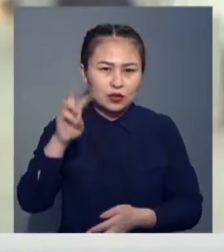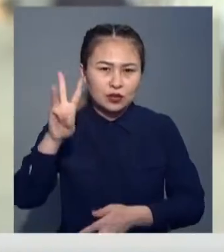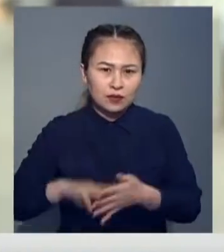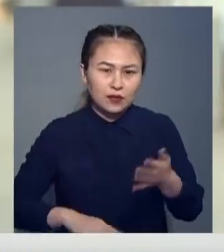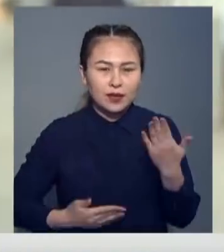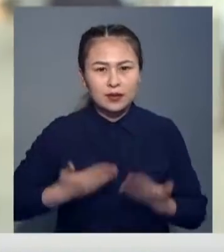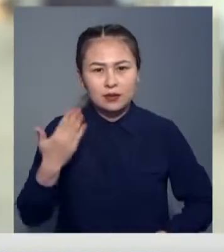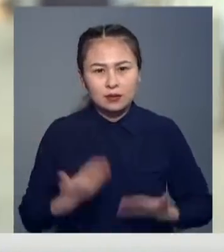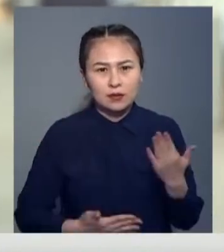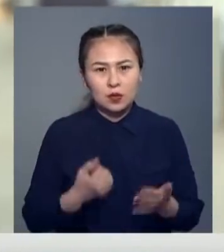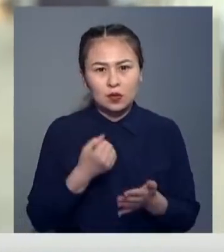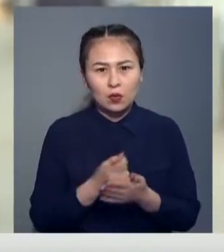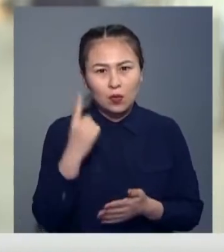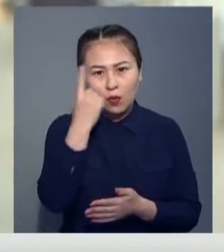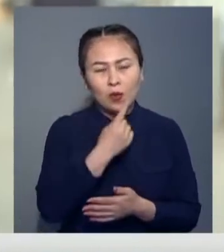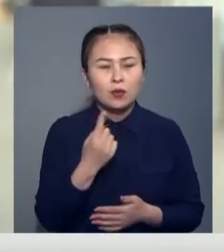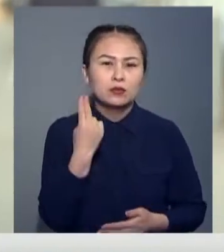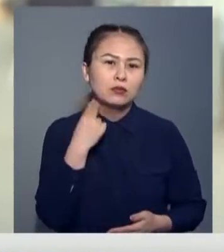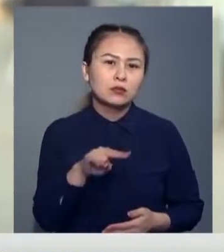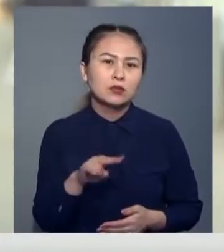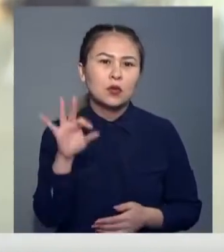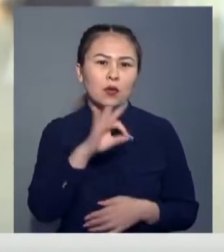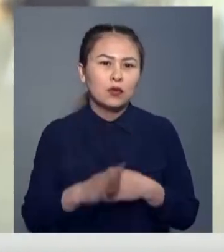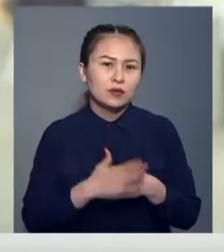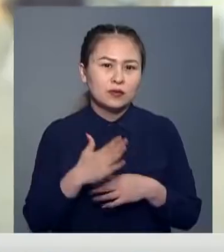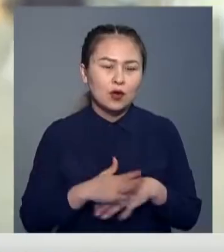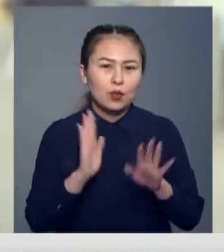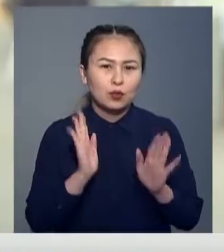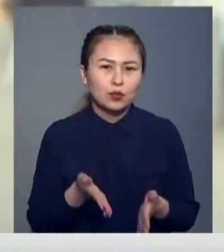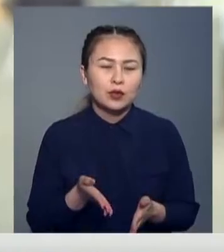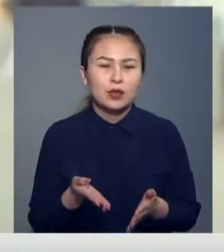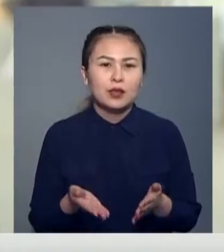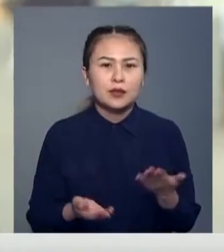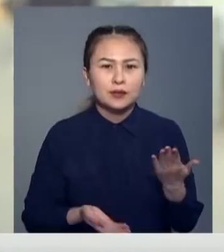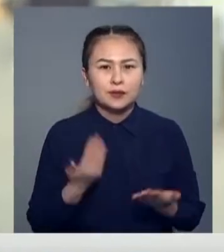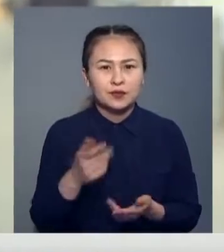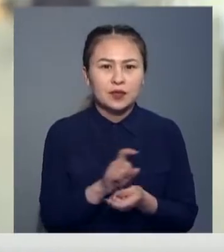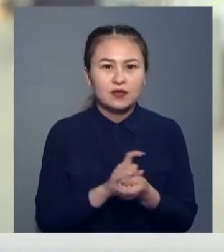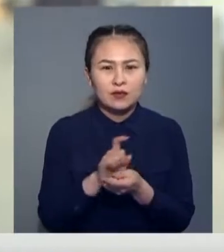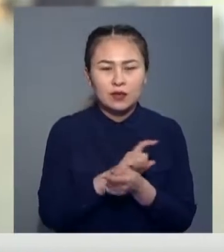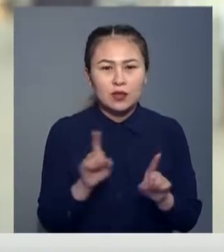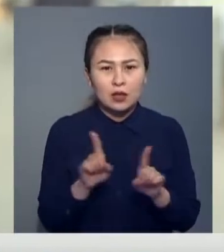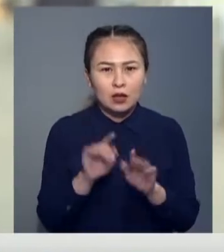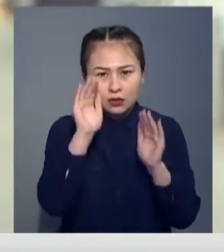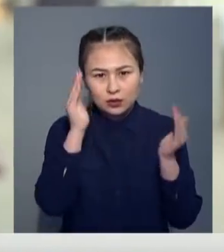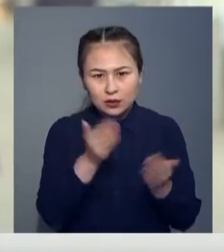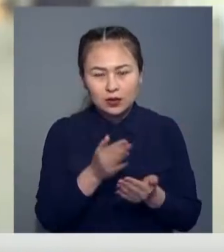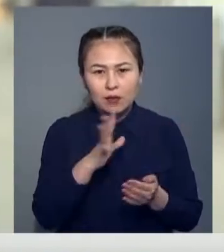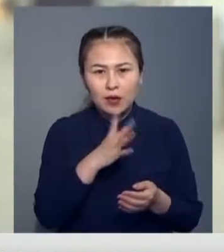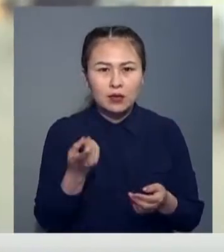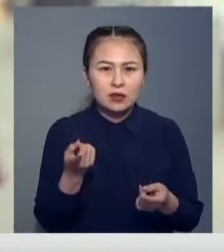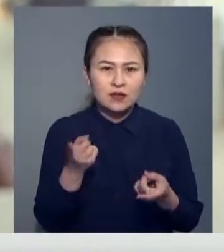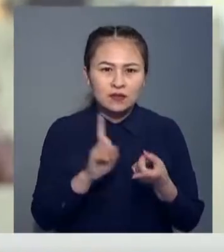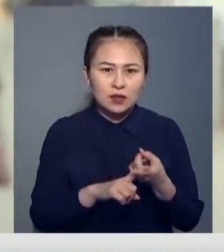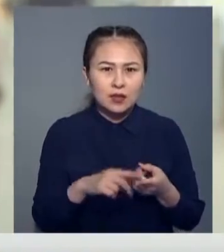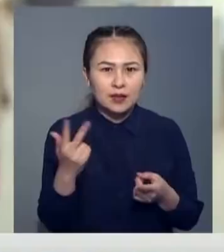төлету немесе 1 жылға дейін бас бостандығынан айыру жазасы қарастырылған. Айта кетейік, бұл төтенше жағдай енгізілгелі бері тіркеліп